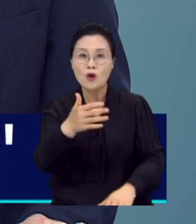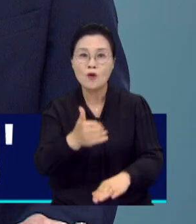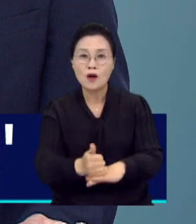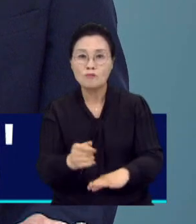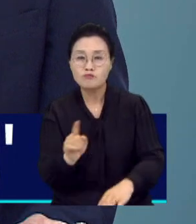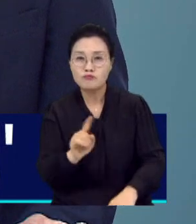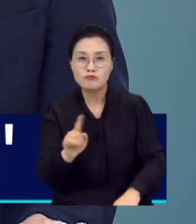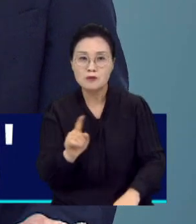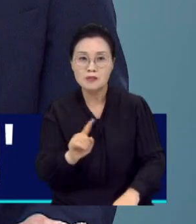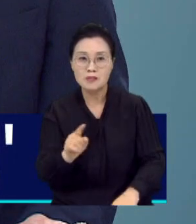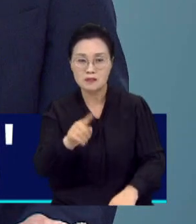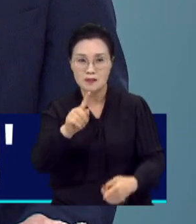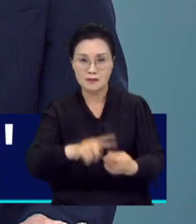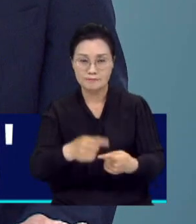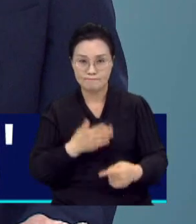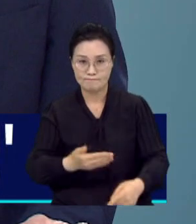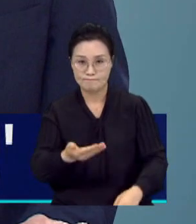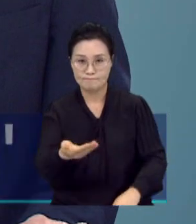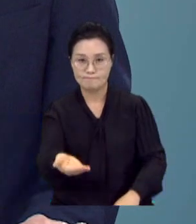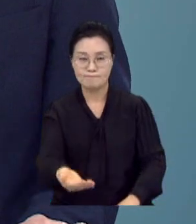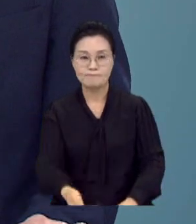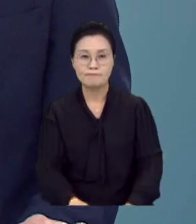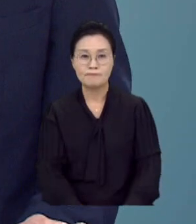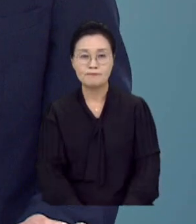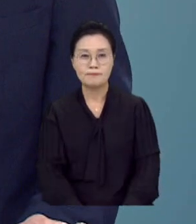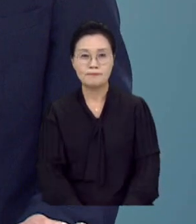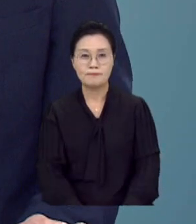나왔을까요 김건영 기자가 전합니다